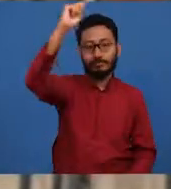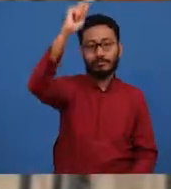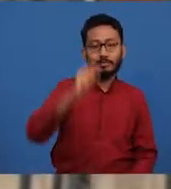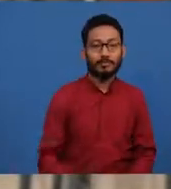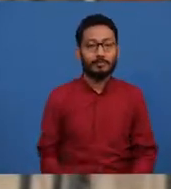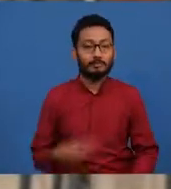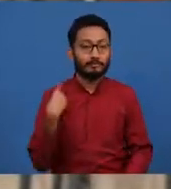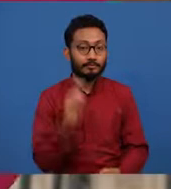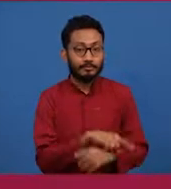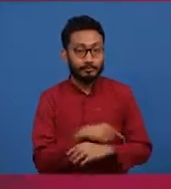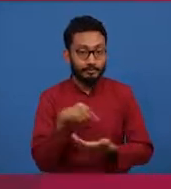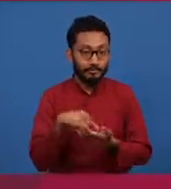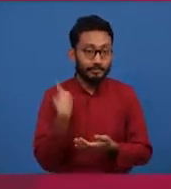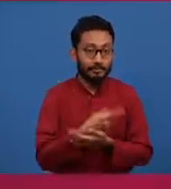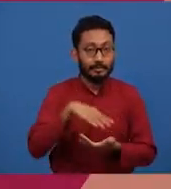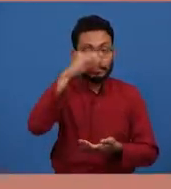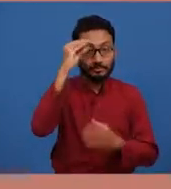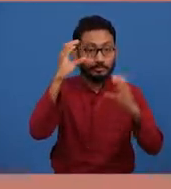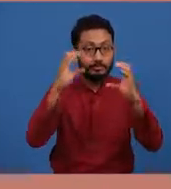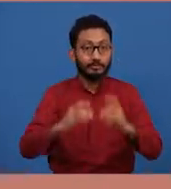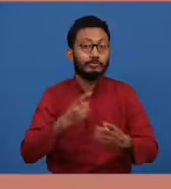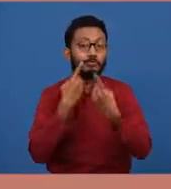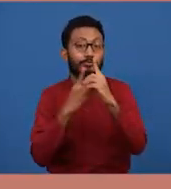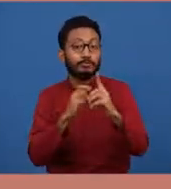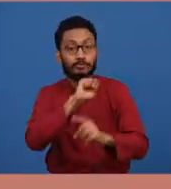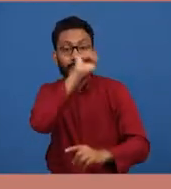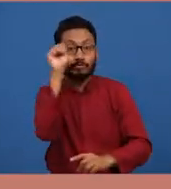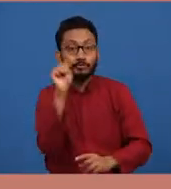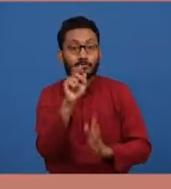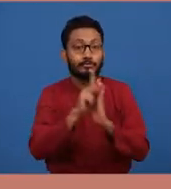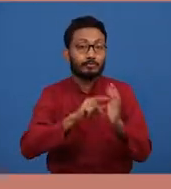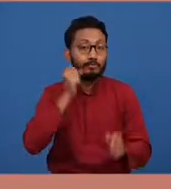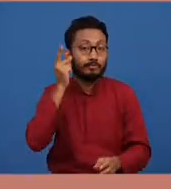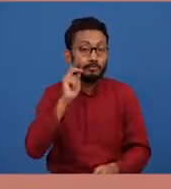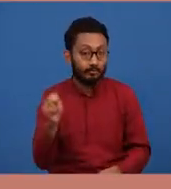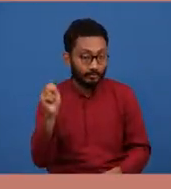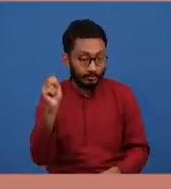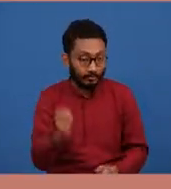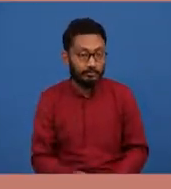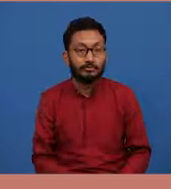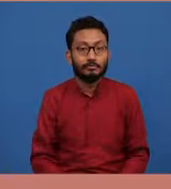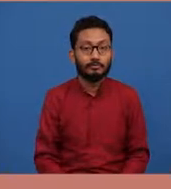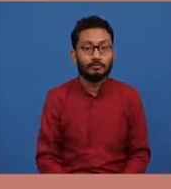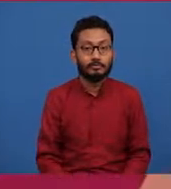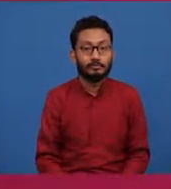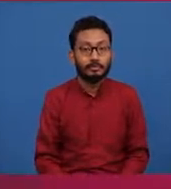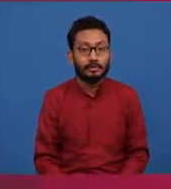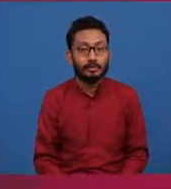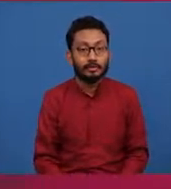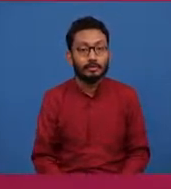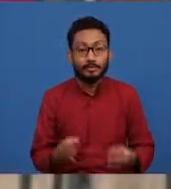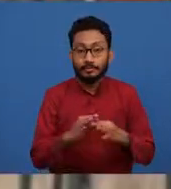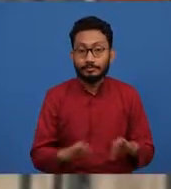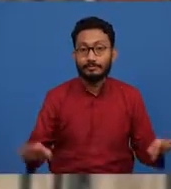Alhamdulillah. Hari ini, kita belajar cara untuk menjawab soalan petikan